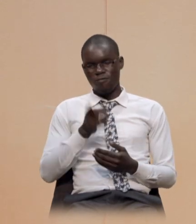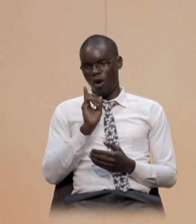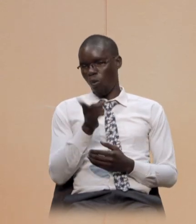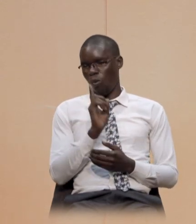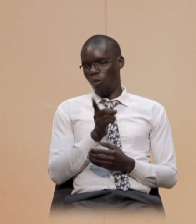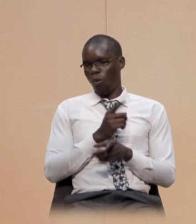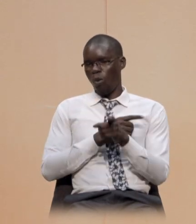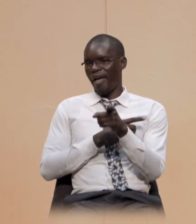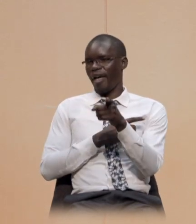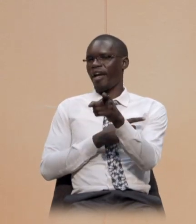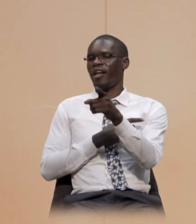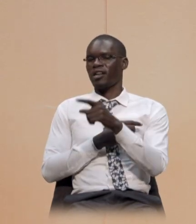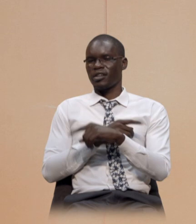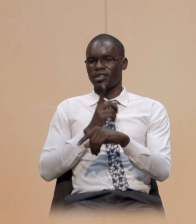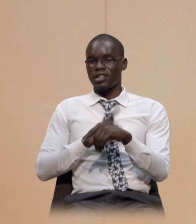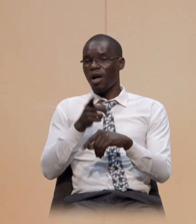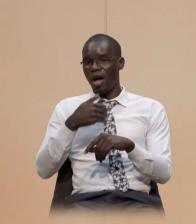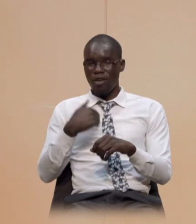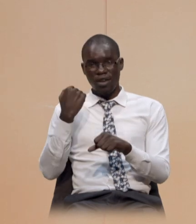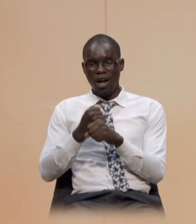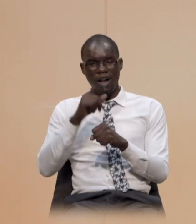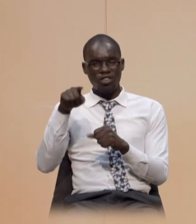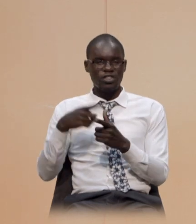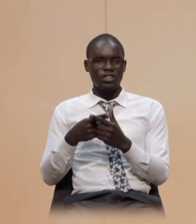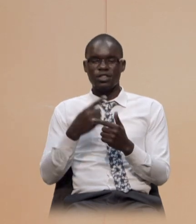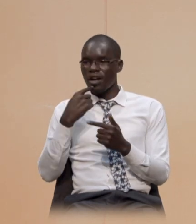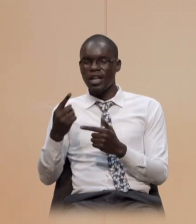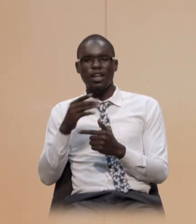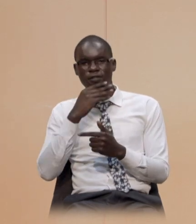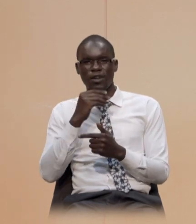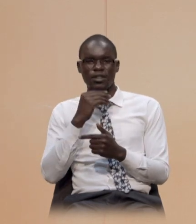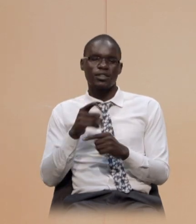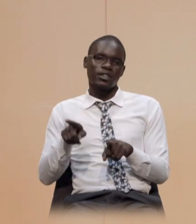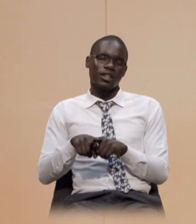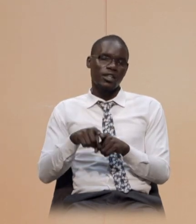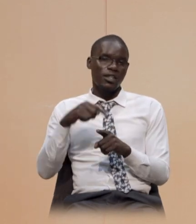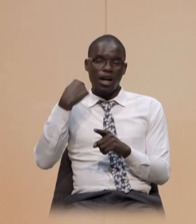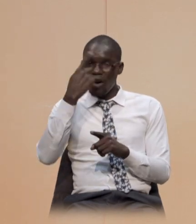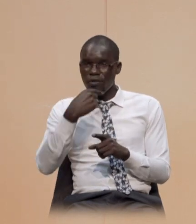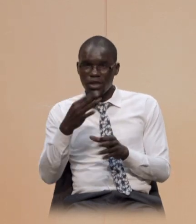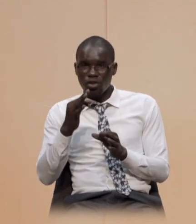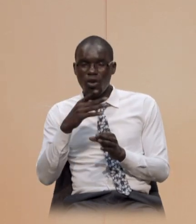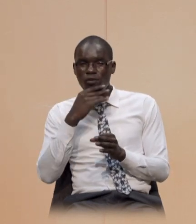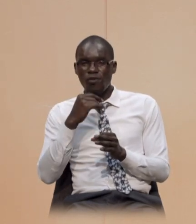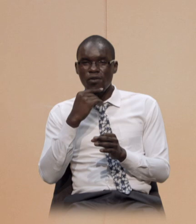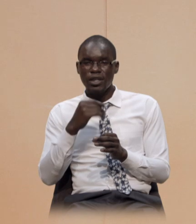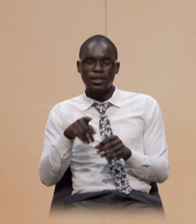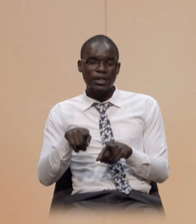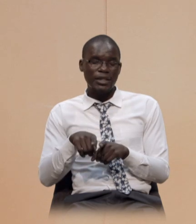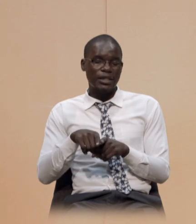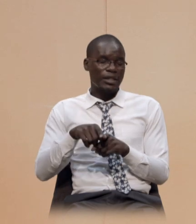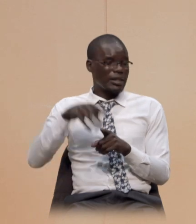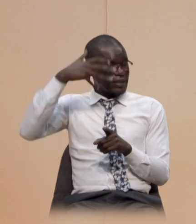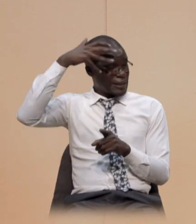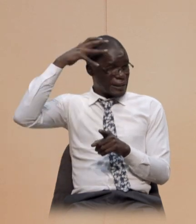kabisa. Na hiyo mpaka imekuwa kwamba sura ya baba ni sura ya hasira. Lakini